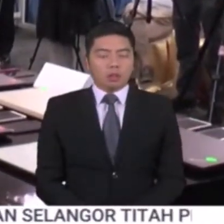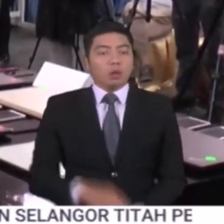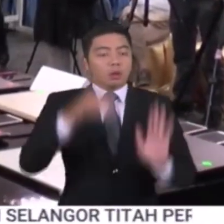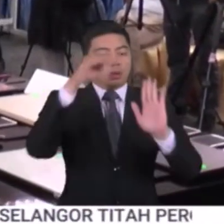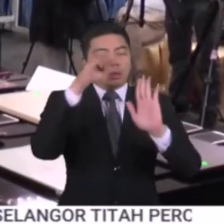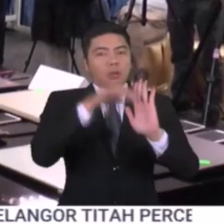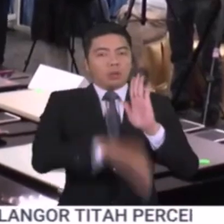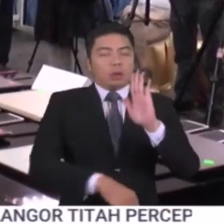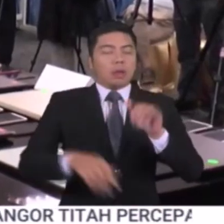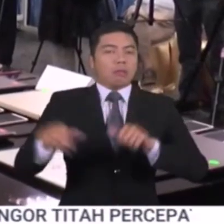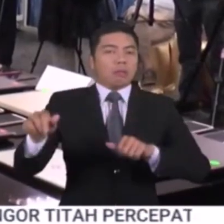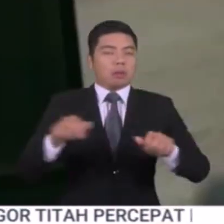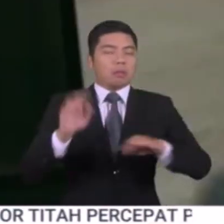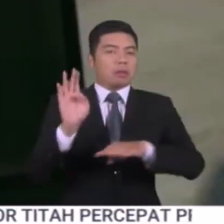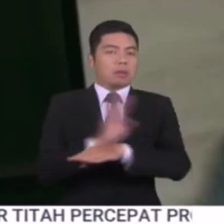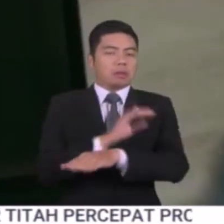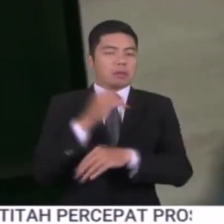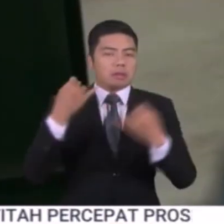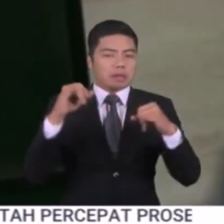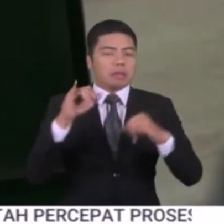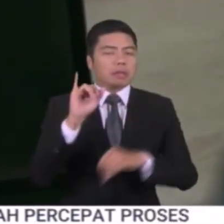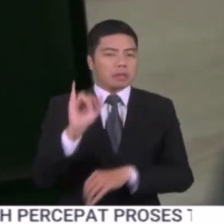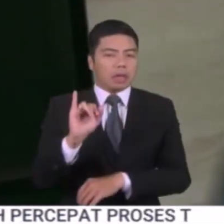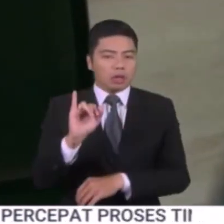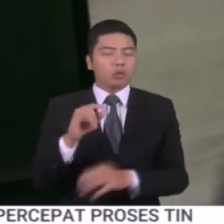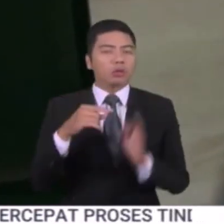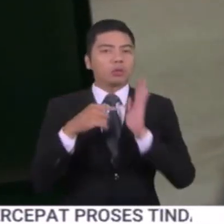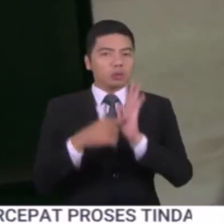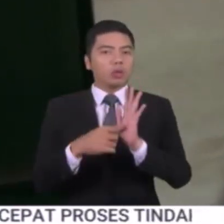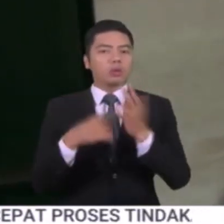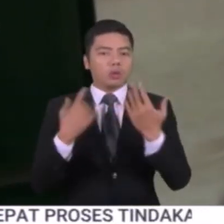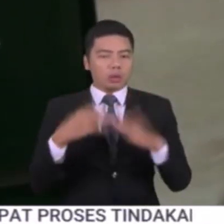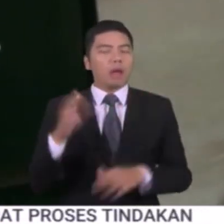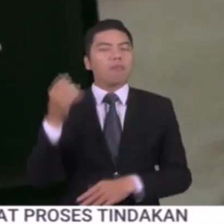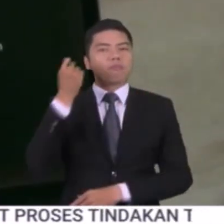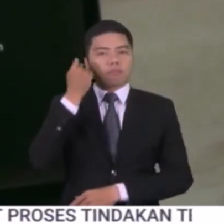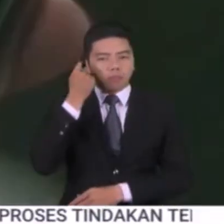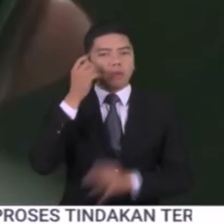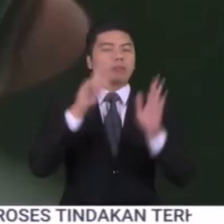Penurunan kes jenayah komersial bukti kesedaran masyarakat semakin meningkat.